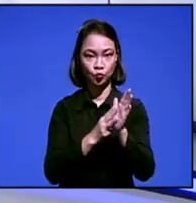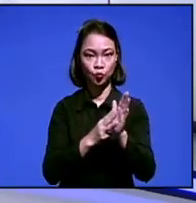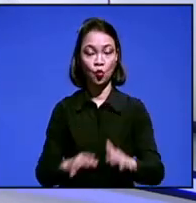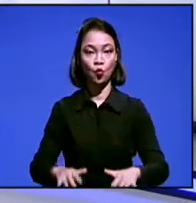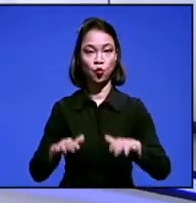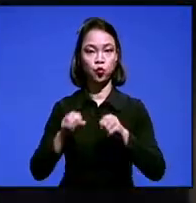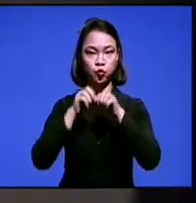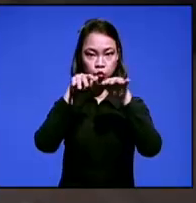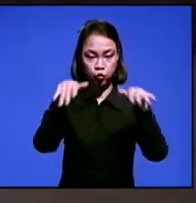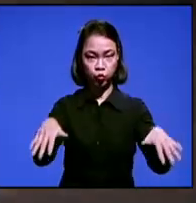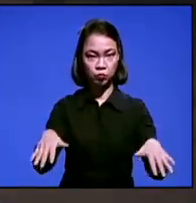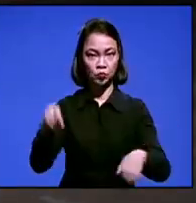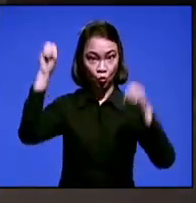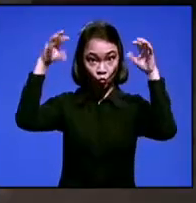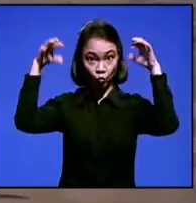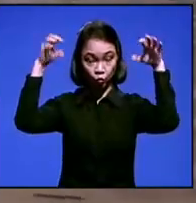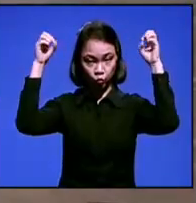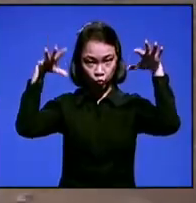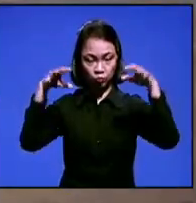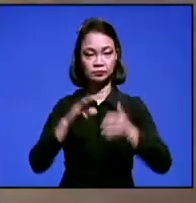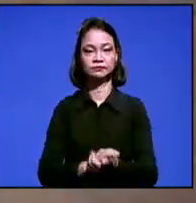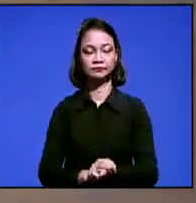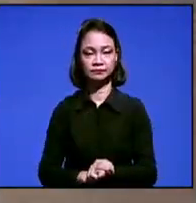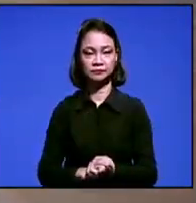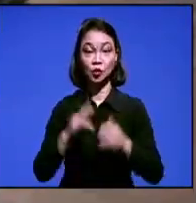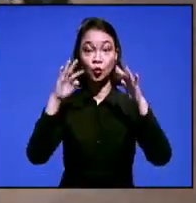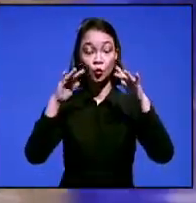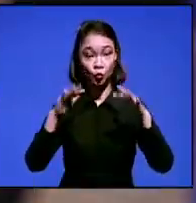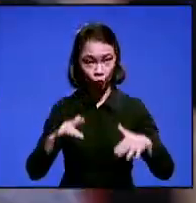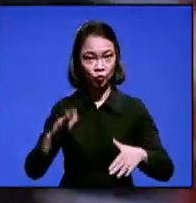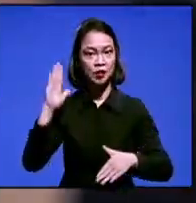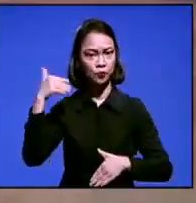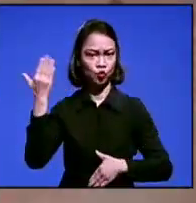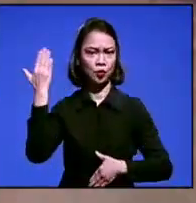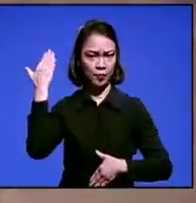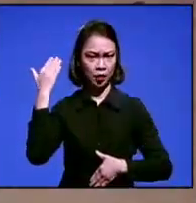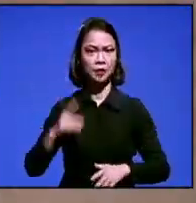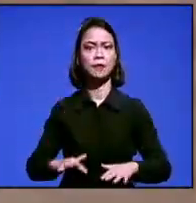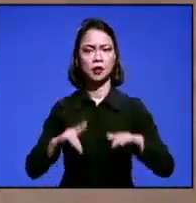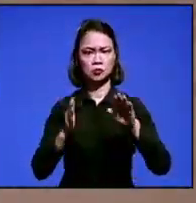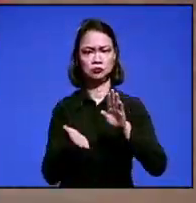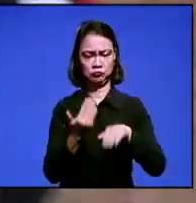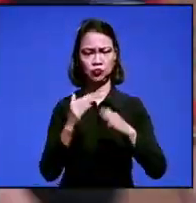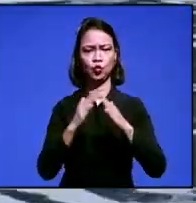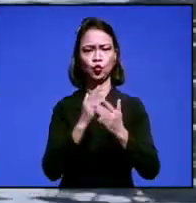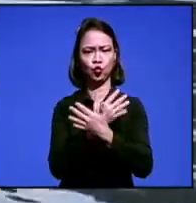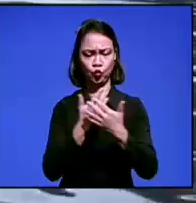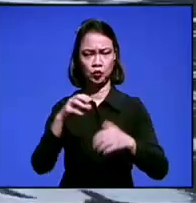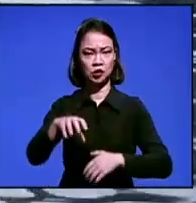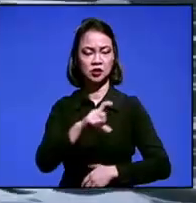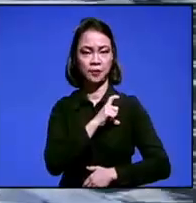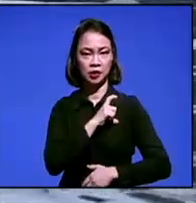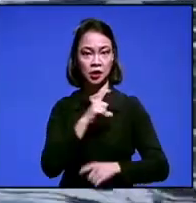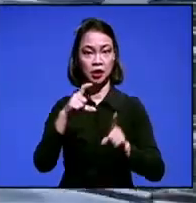deras setelah sempat surut pada Sabtu kemarin banjir kembali merendam permukiman warga di Kecamatan